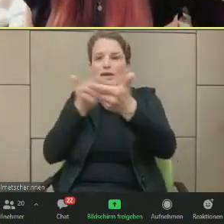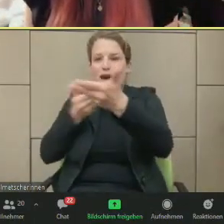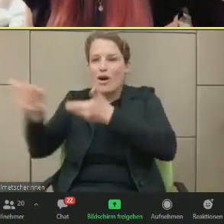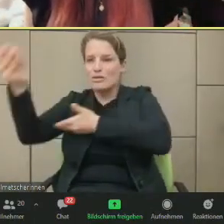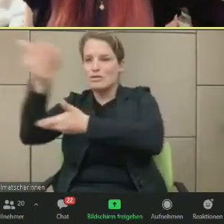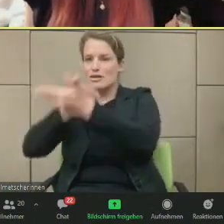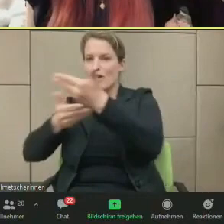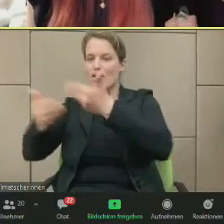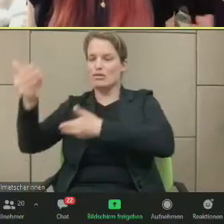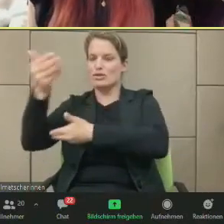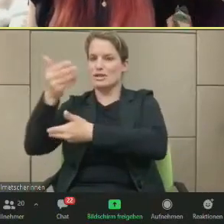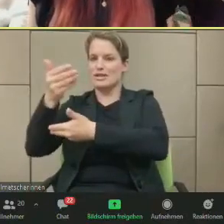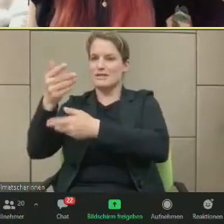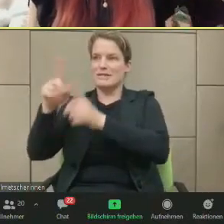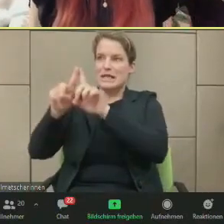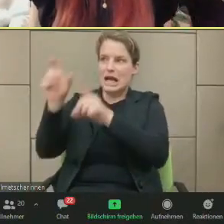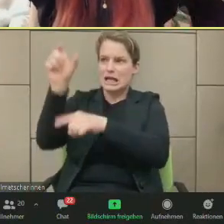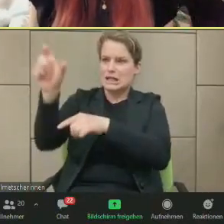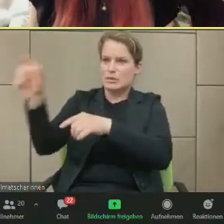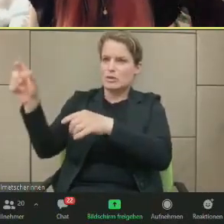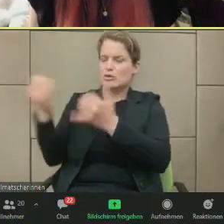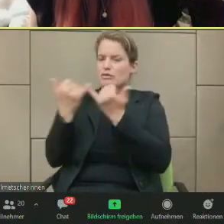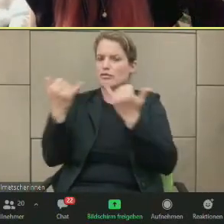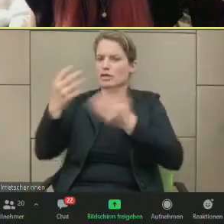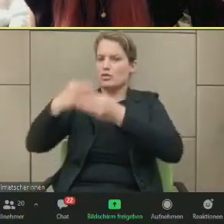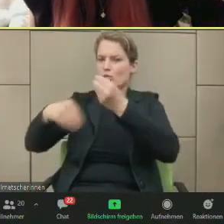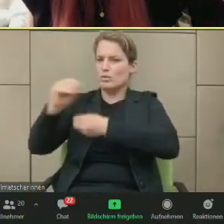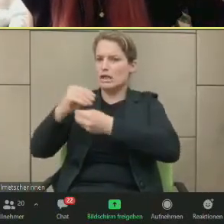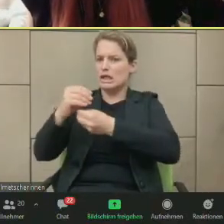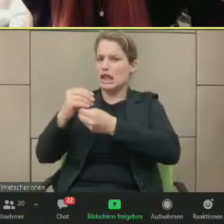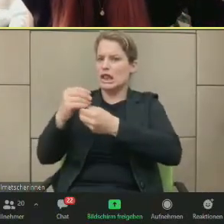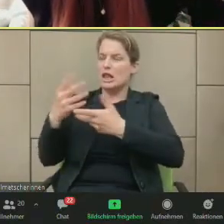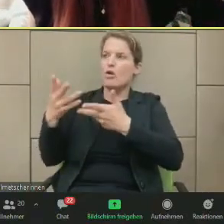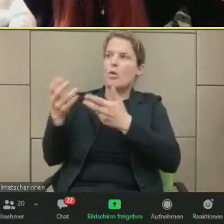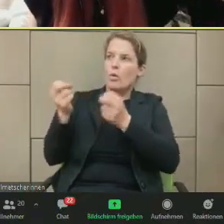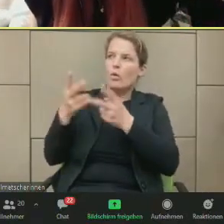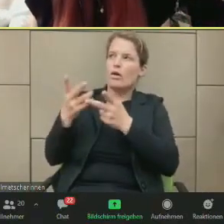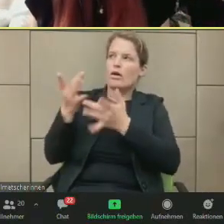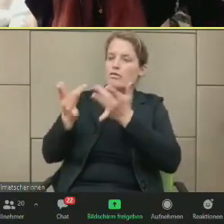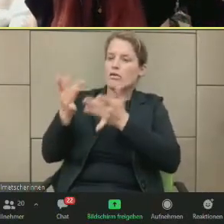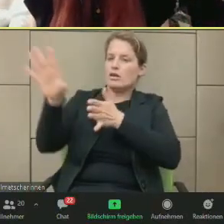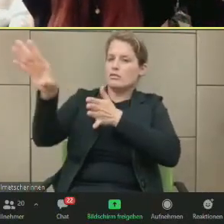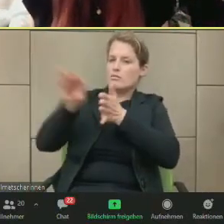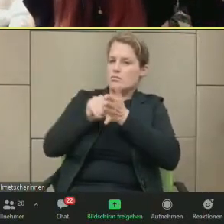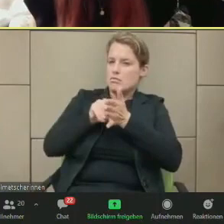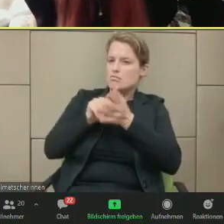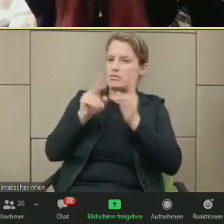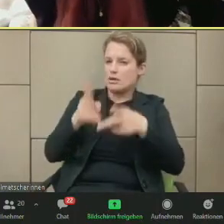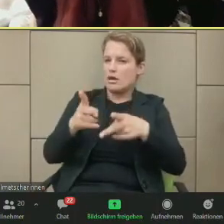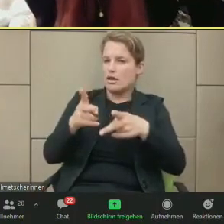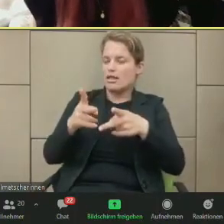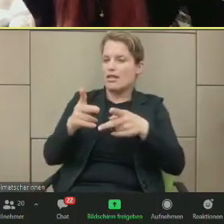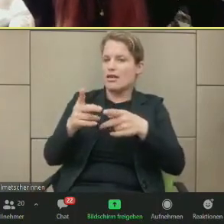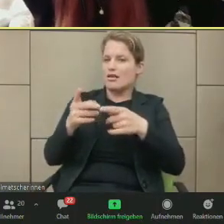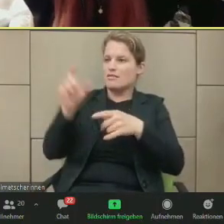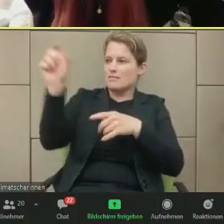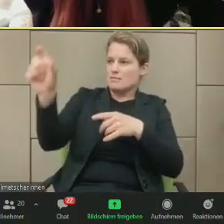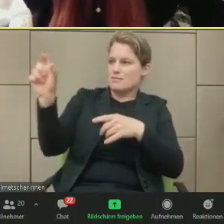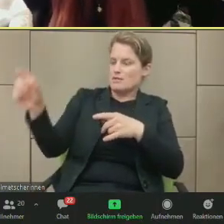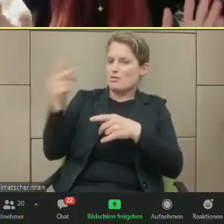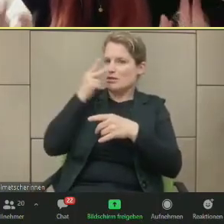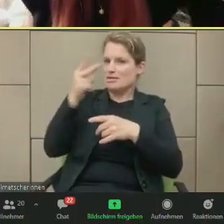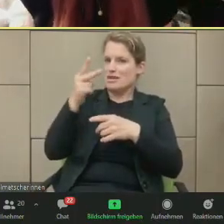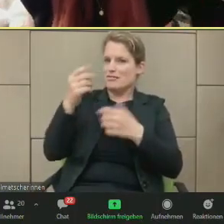lernen kann. Weil ich habe so viele Menschen kennengelernt, wo ich mir zuerst gedacht habe, wow, die haben das so toll heraus und die